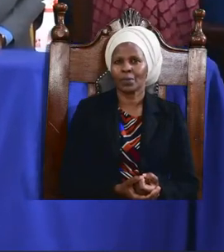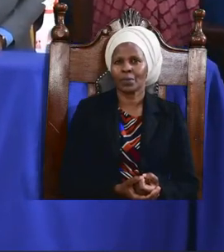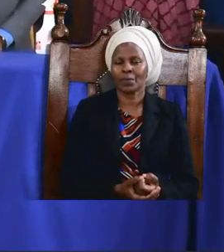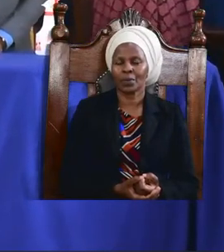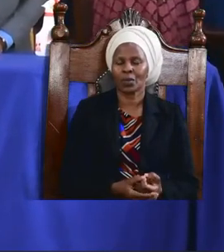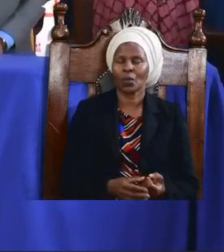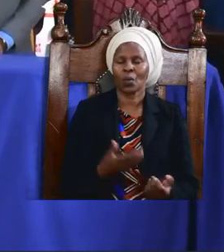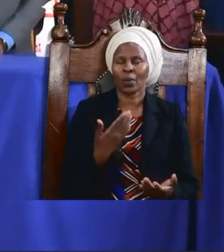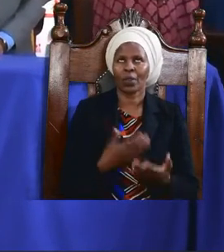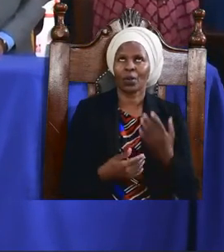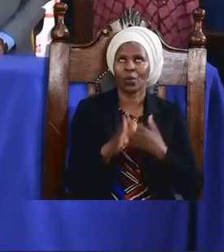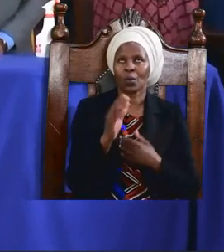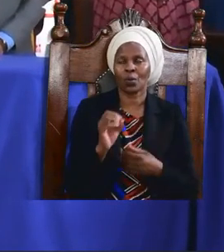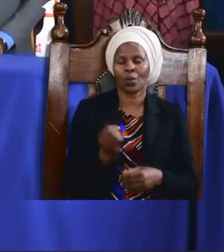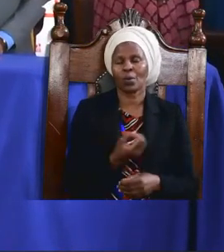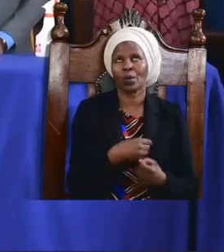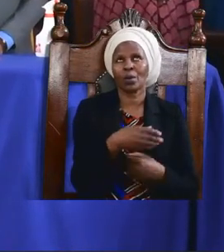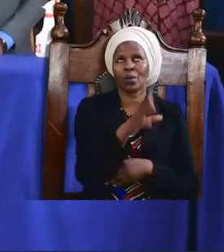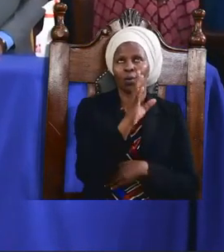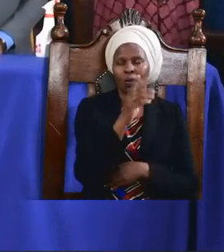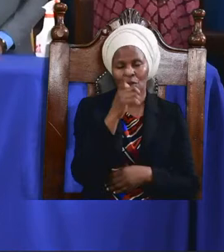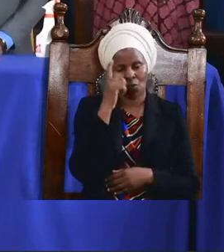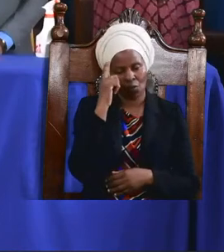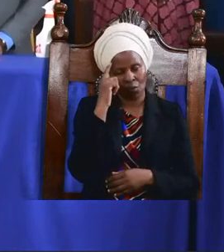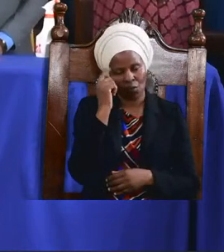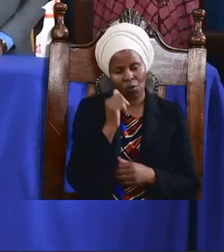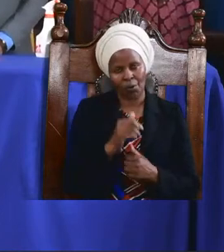Tuna kushukuru Mungu wetu kwa